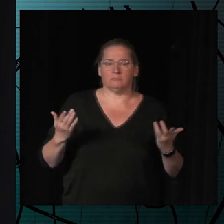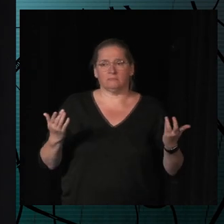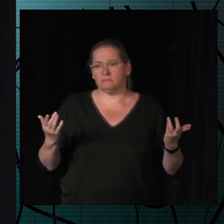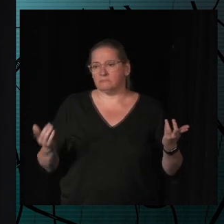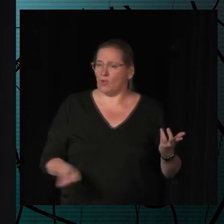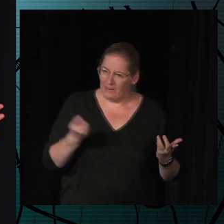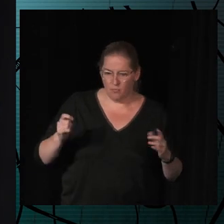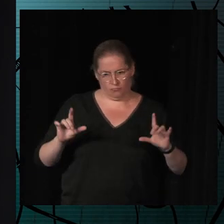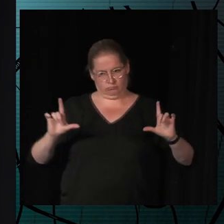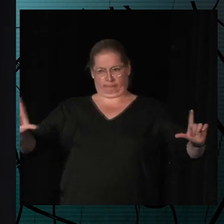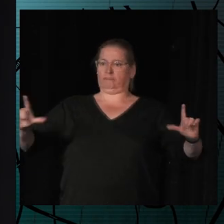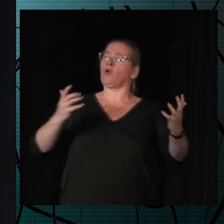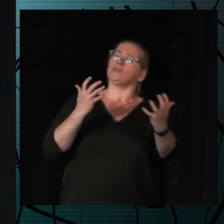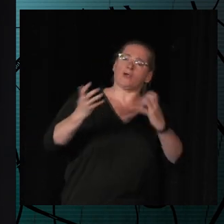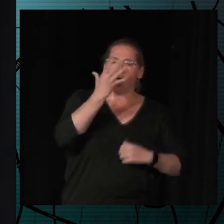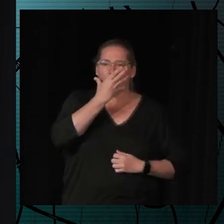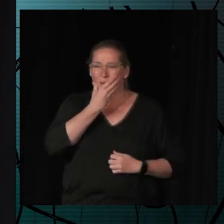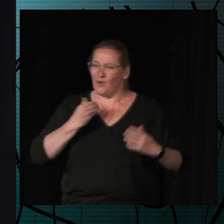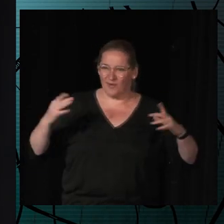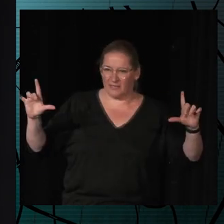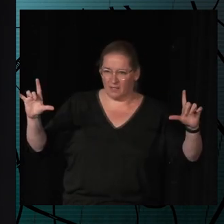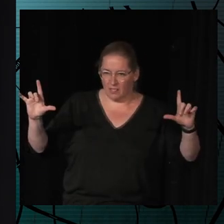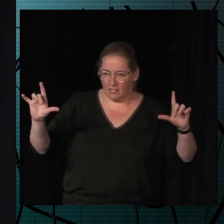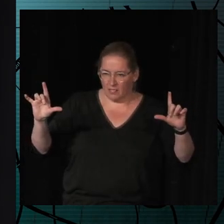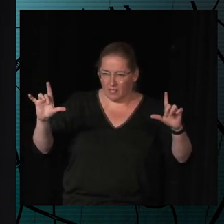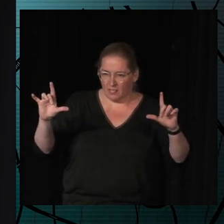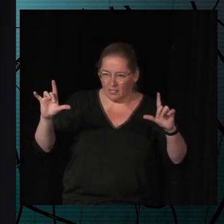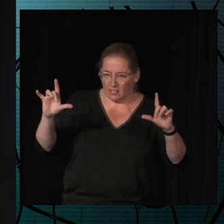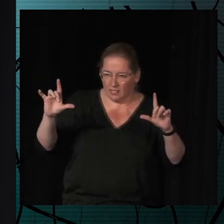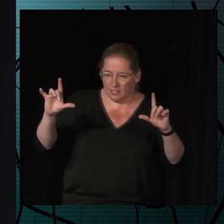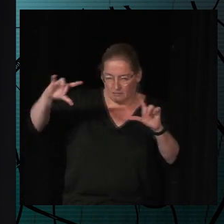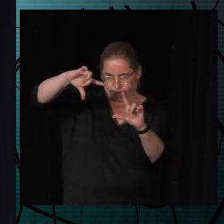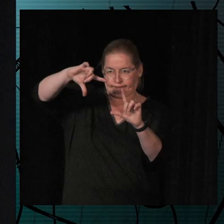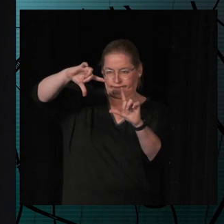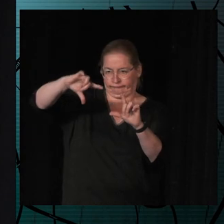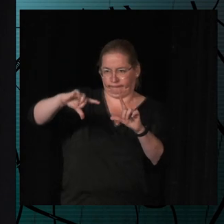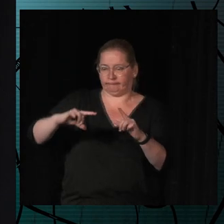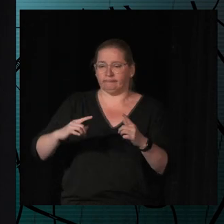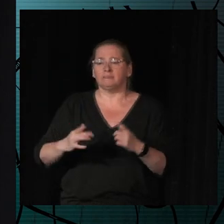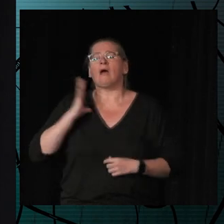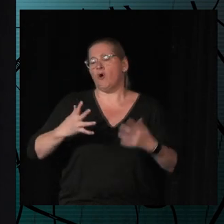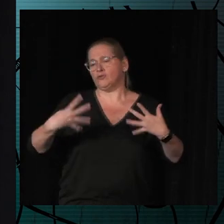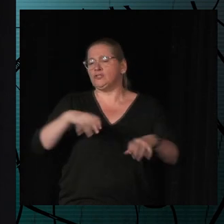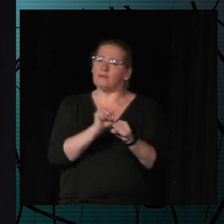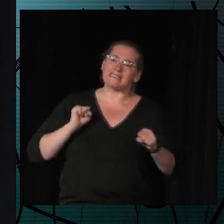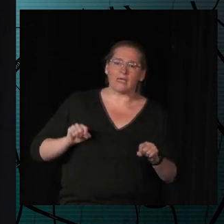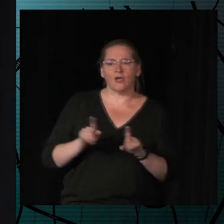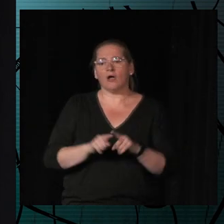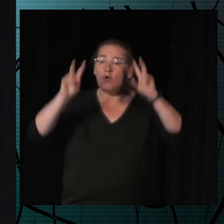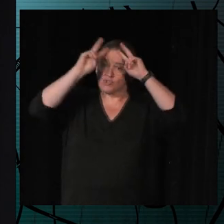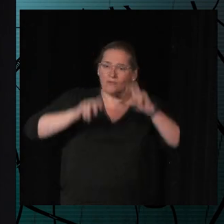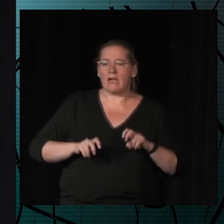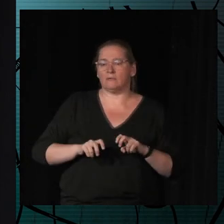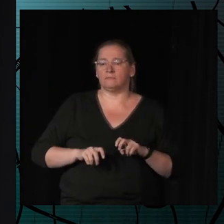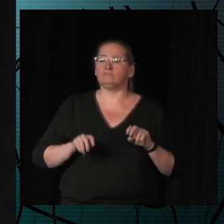prend tout l'écran avec de beaux décor se resserre on a un dialogue en fait dans une dans une calèche c'est au 19e et où donc